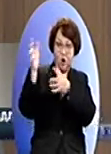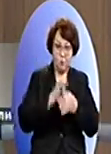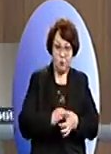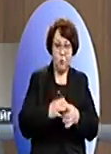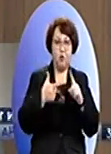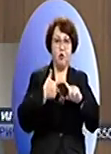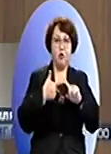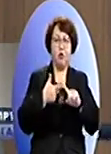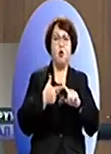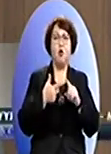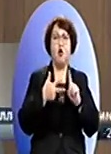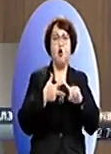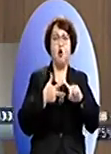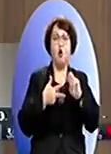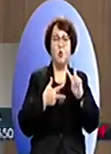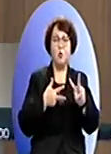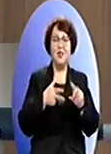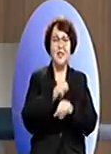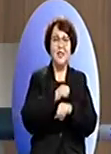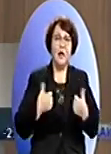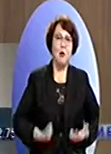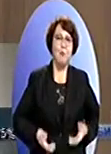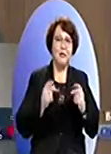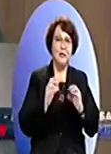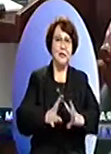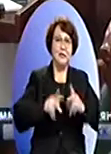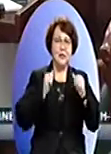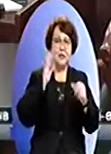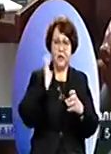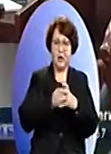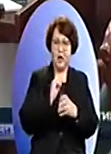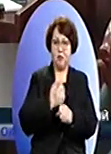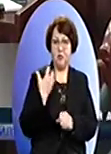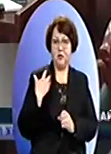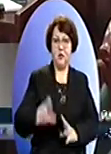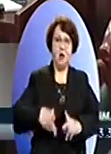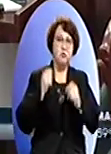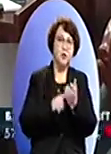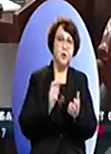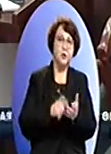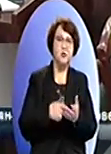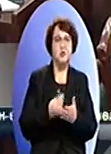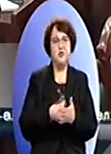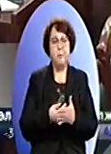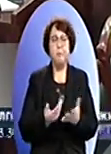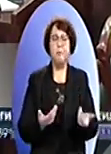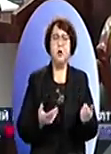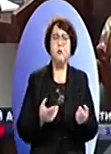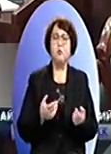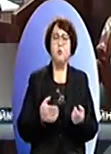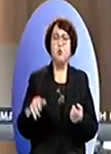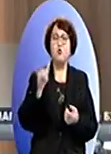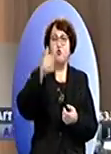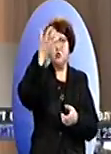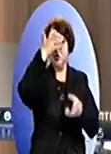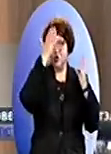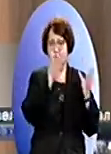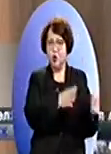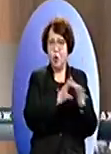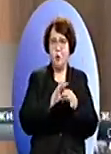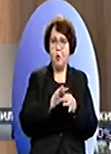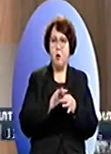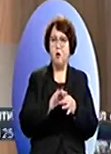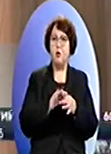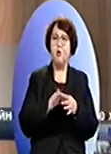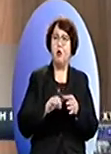нөлөөг сайжруулъя. Энэ бүхний үндэс нь ерөөсөө сахилах хариуцлага. Хөгжсөн улс оронд төрийн албаа агч улс төрчдийн шийдвэртэй холбоотой ямар нэгэн алдаа